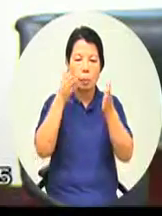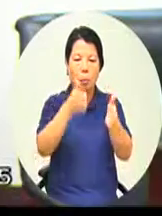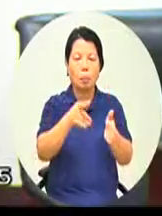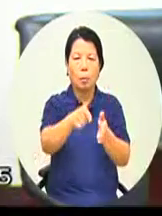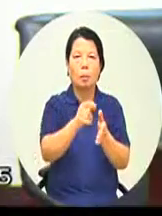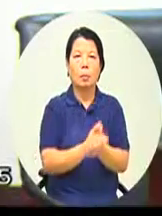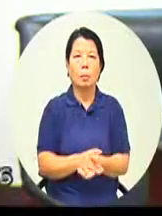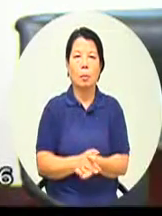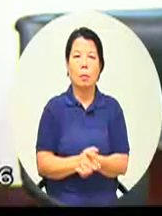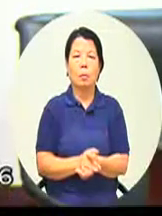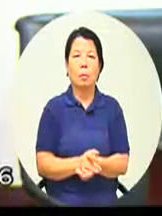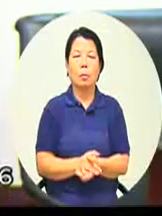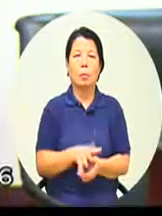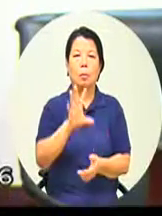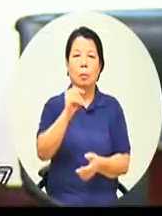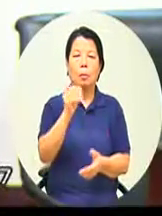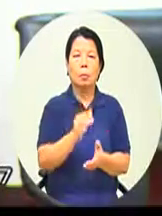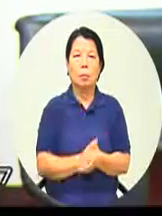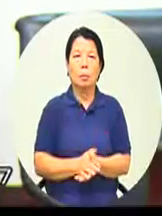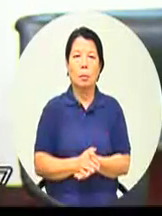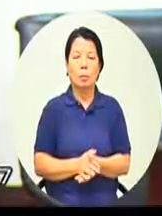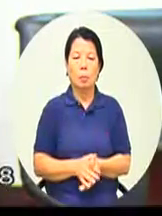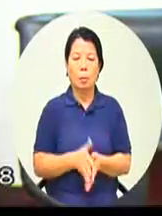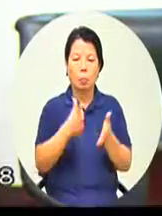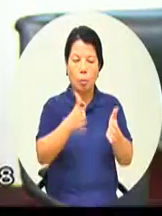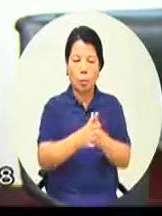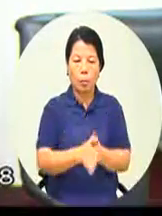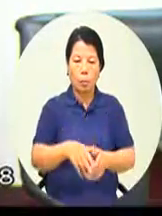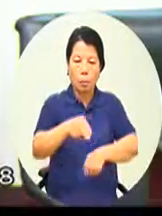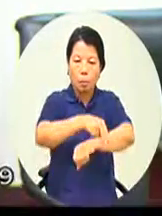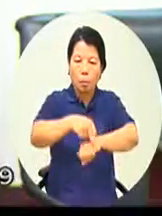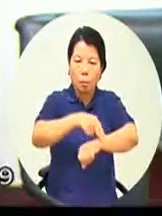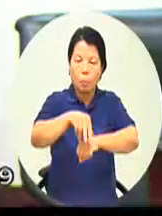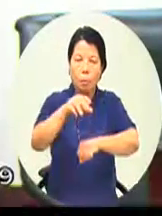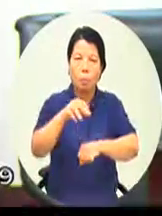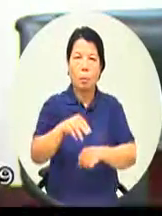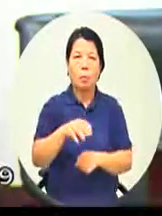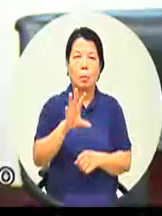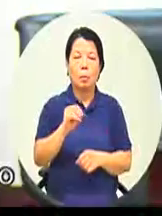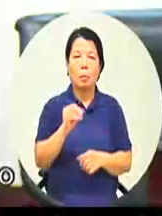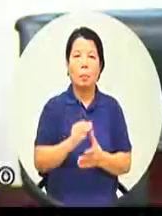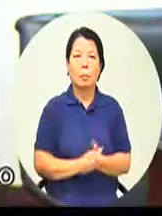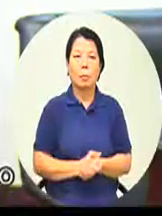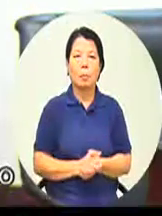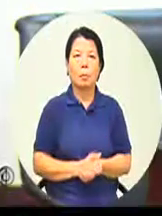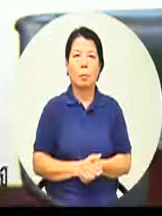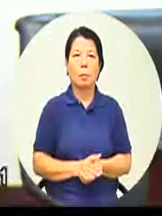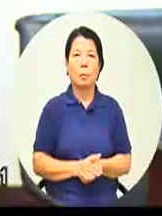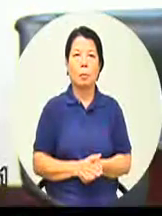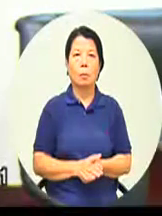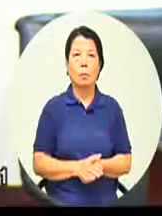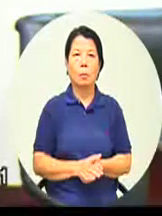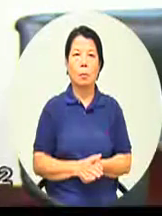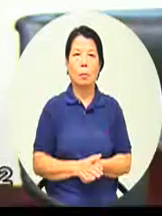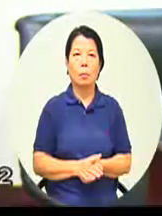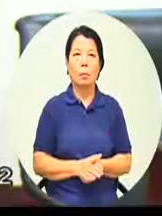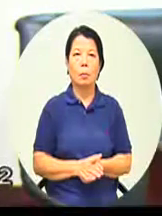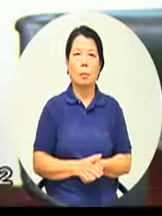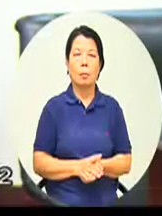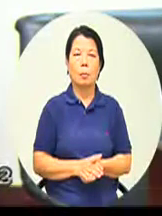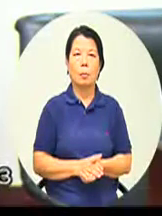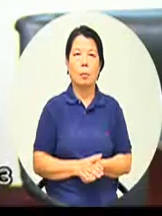有来去朝这方向的构想来去设计这些？他是讲，咱可